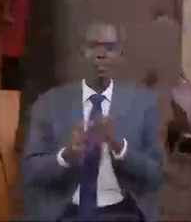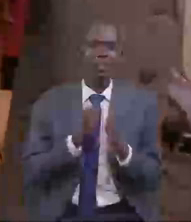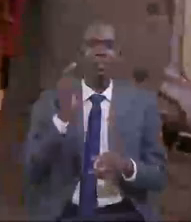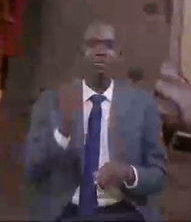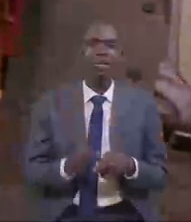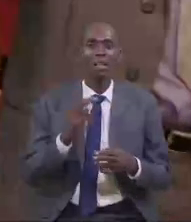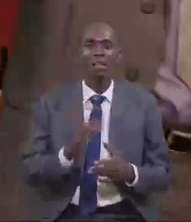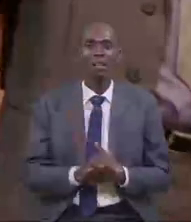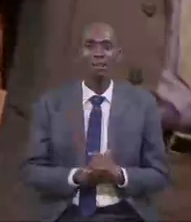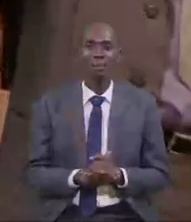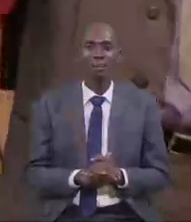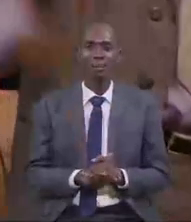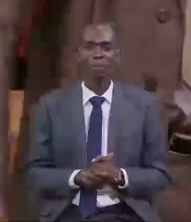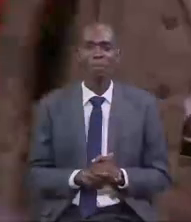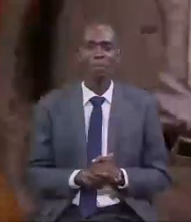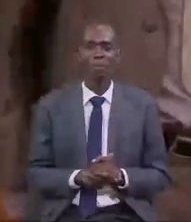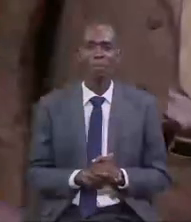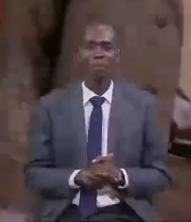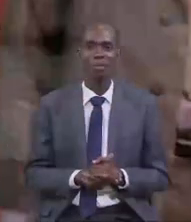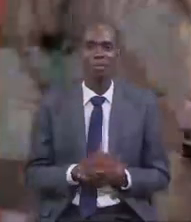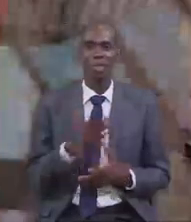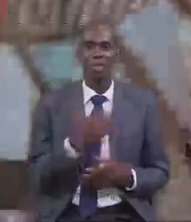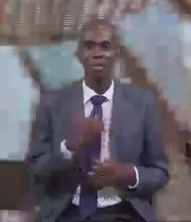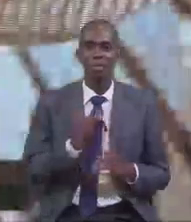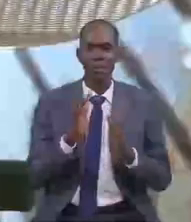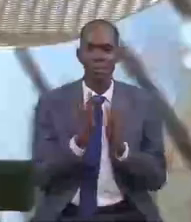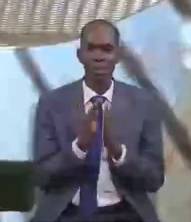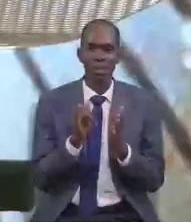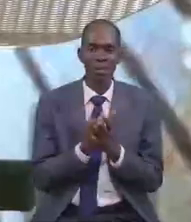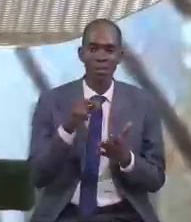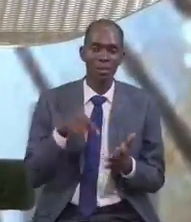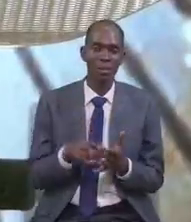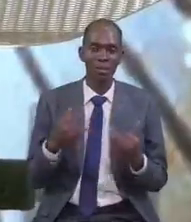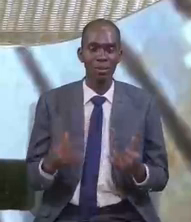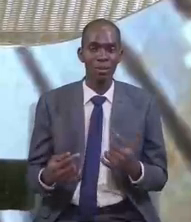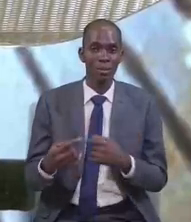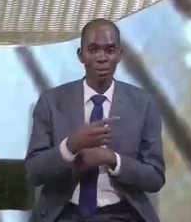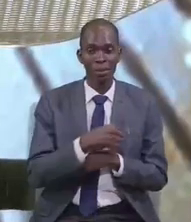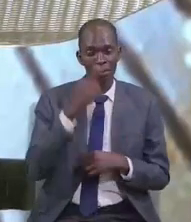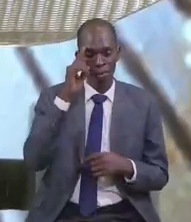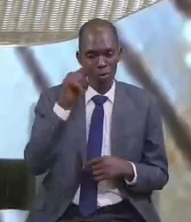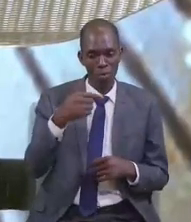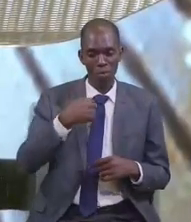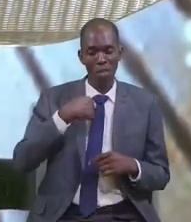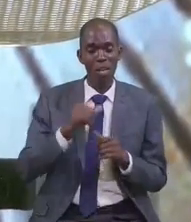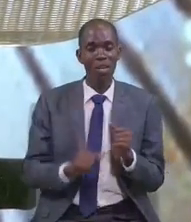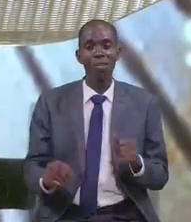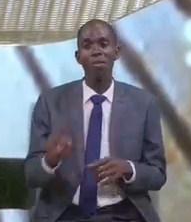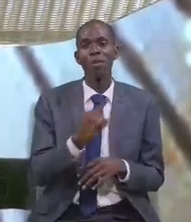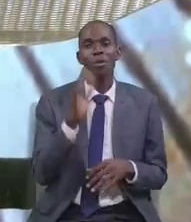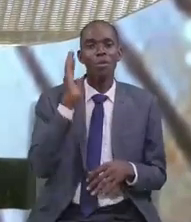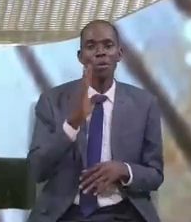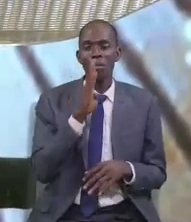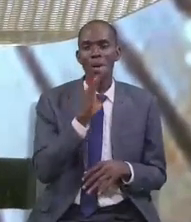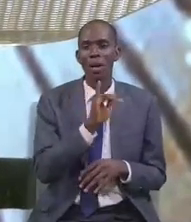de l'année au nom de Jésus-Christ. Je prie que ce jour pour vous, pour nous, pour chacun